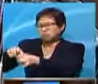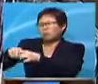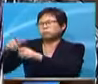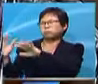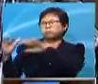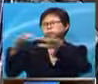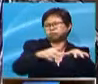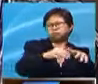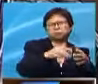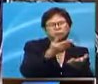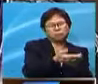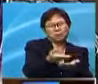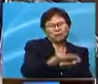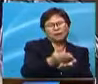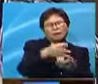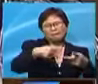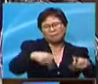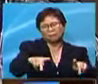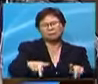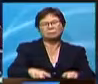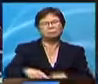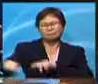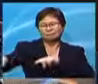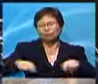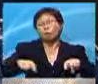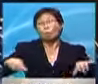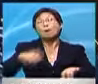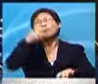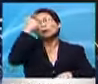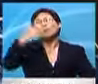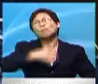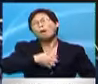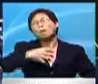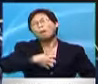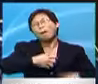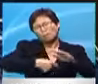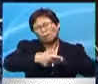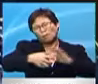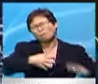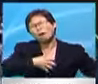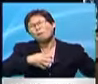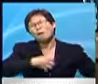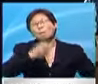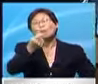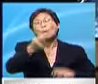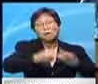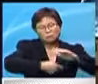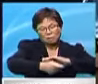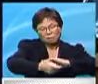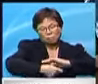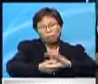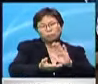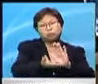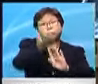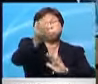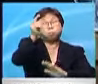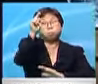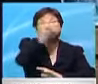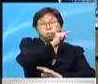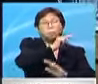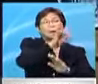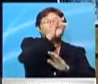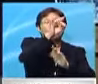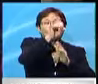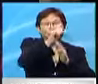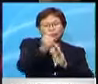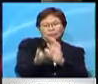awam skinchan tindakan itu dilaksana berikutan aduan penyewa yang mengeluh kerana harga sewaan tapak naik mendadak daripada